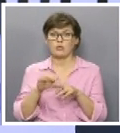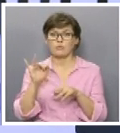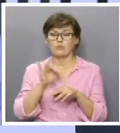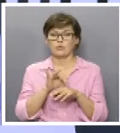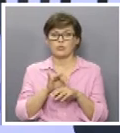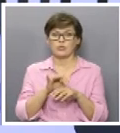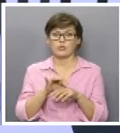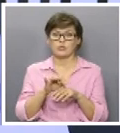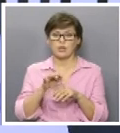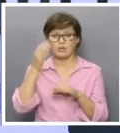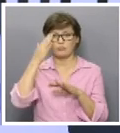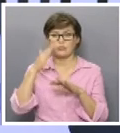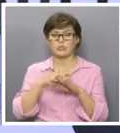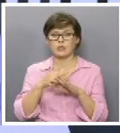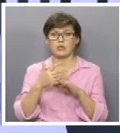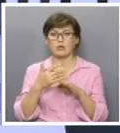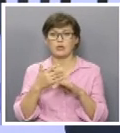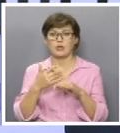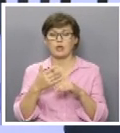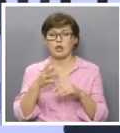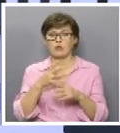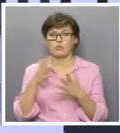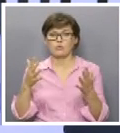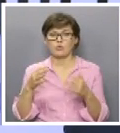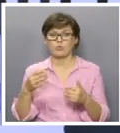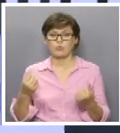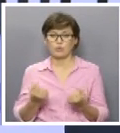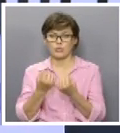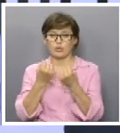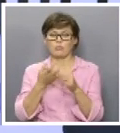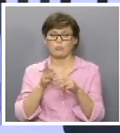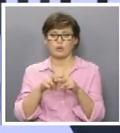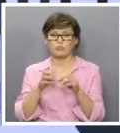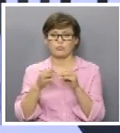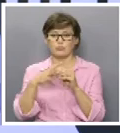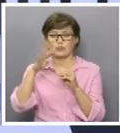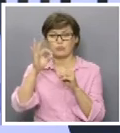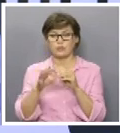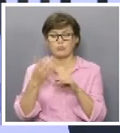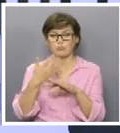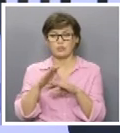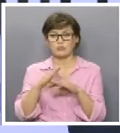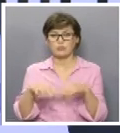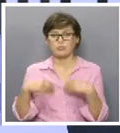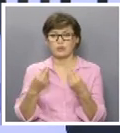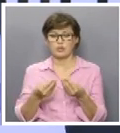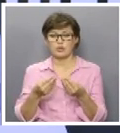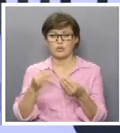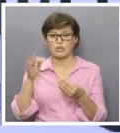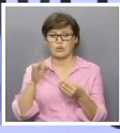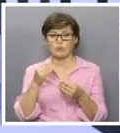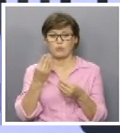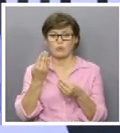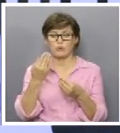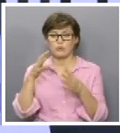біз әкімшілік тарапынан жасап жатқан үлкен қолдау. Яғни 14%-мен несие беру, тіпті оның үстіне